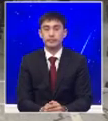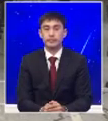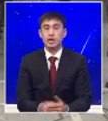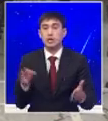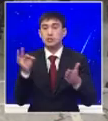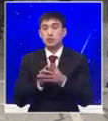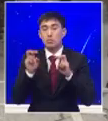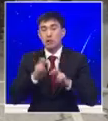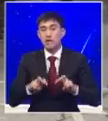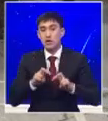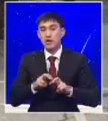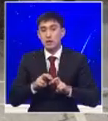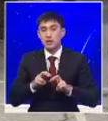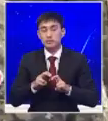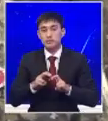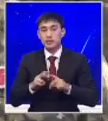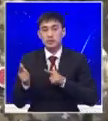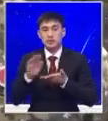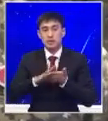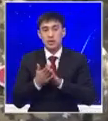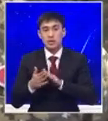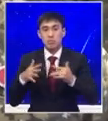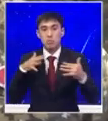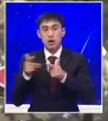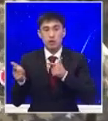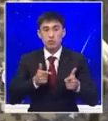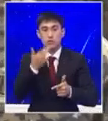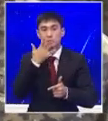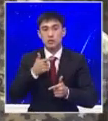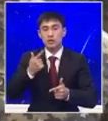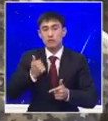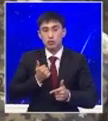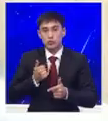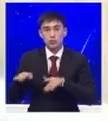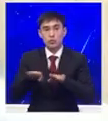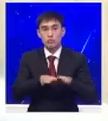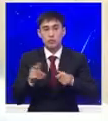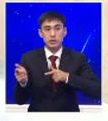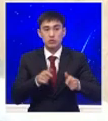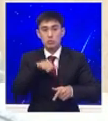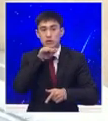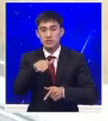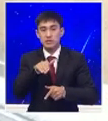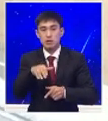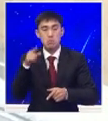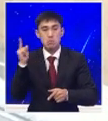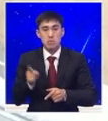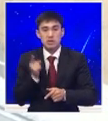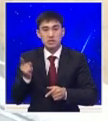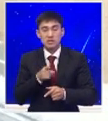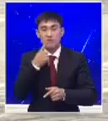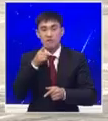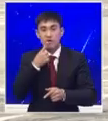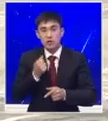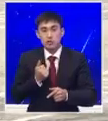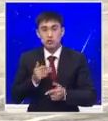Целью проверки является определение состояния боеготовности национальных войск, уровня подготовки и профессионального мастерства